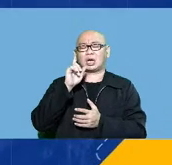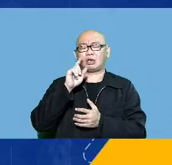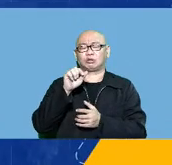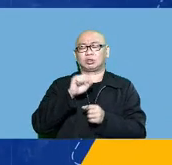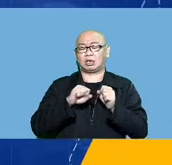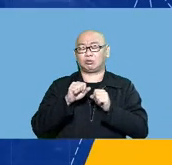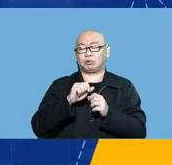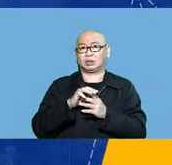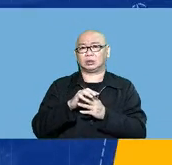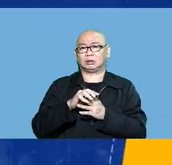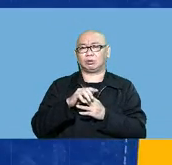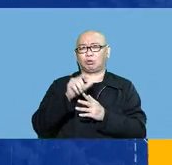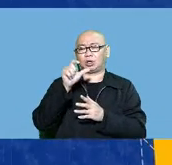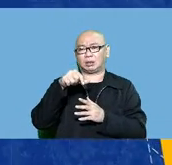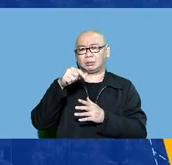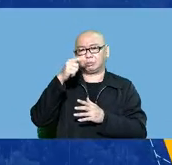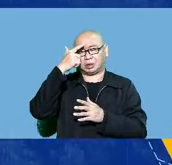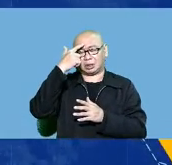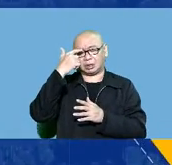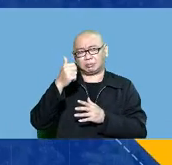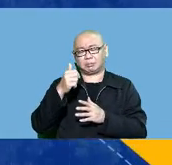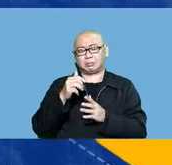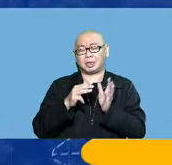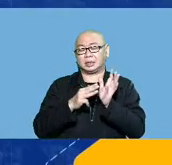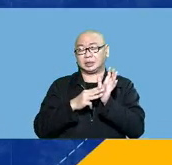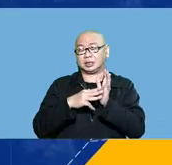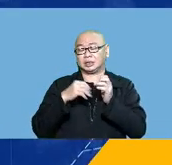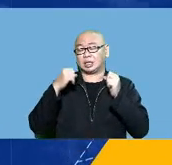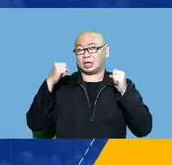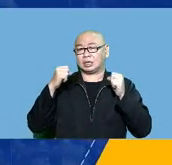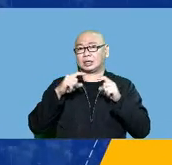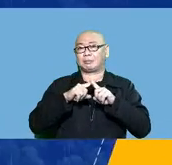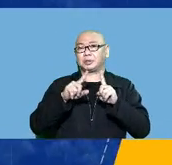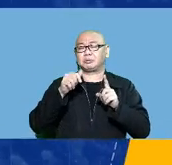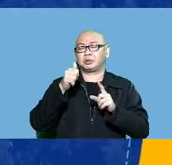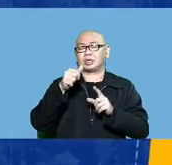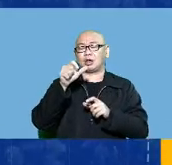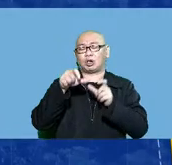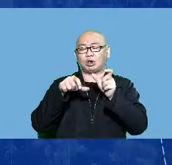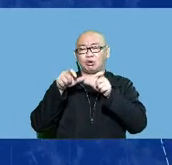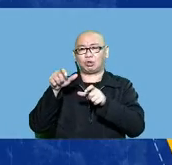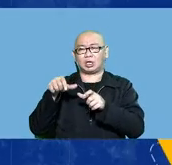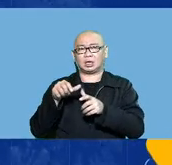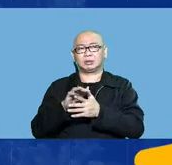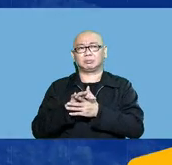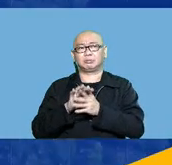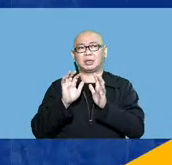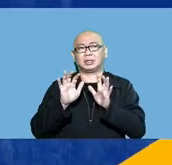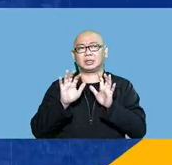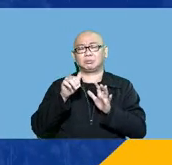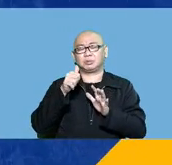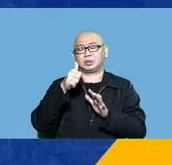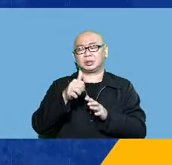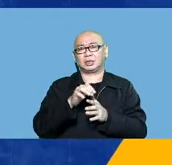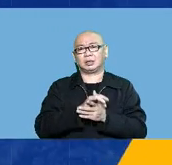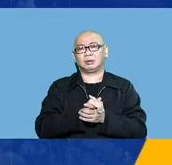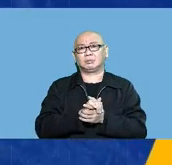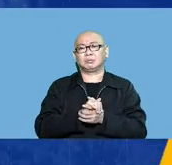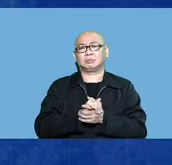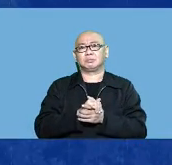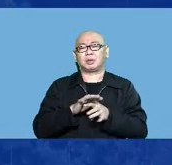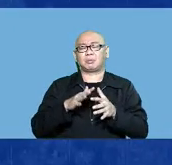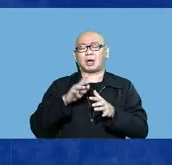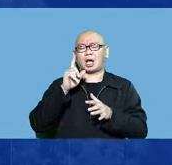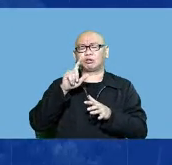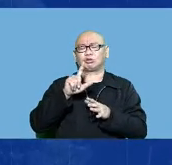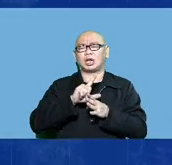dilakukan oleh tenaga medis dan para medis saja, namun sedapat mungkin oleh sebanyak mungkin orang yang memang